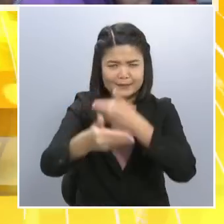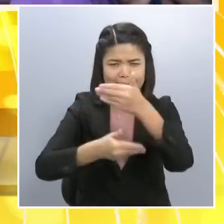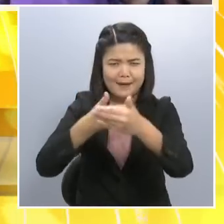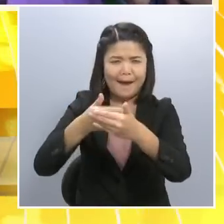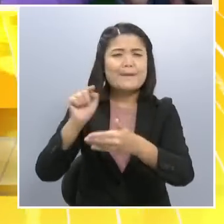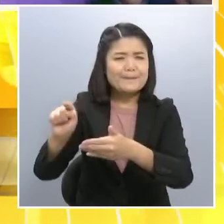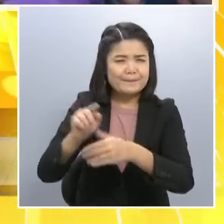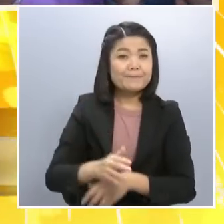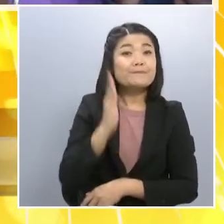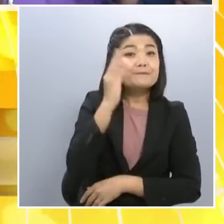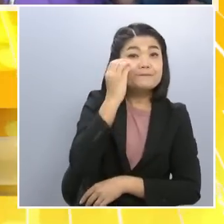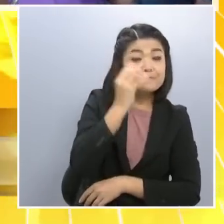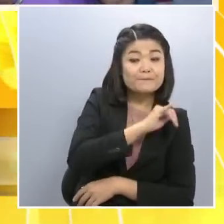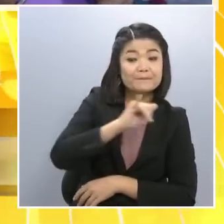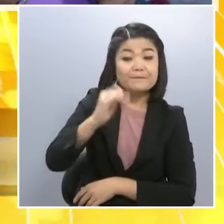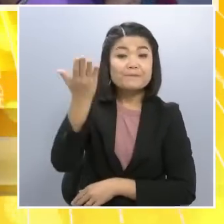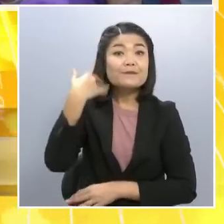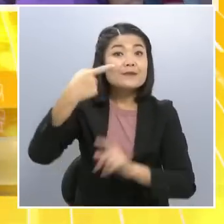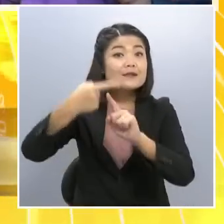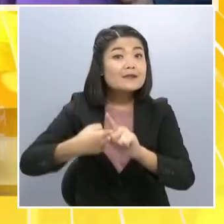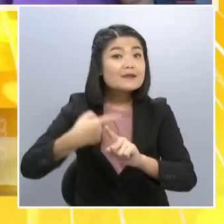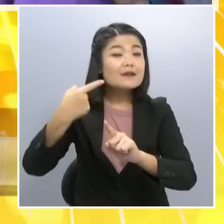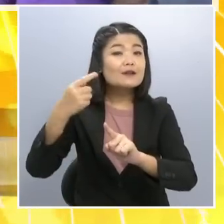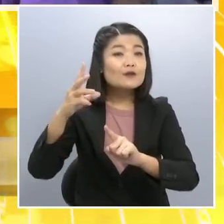ธาไปในวันนั้นเมื่อ14เนี่ยก็คือบริเว